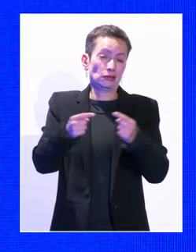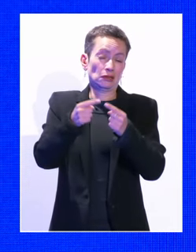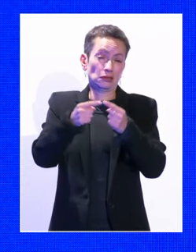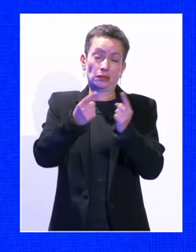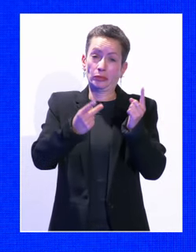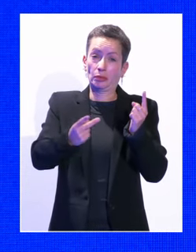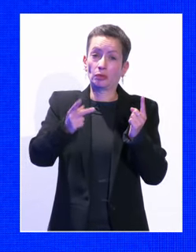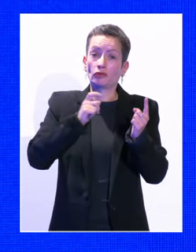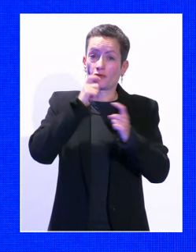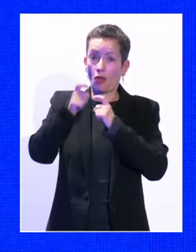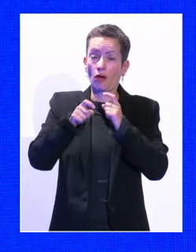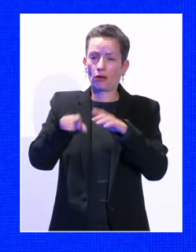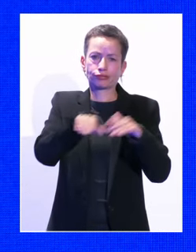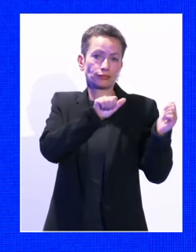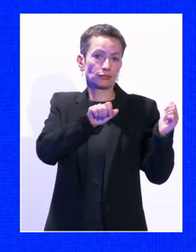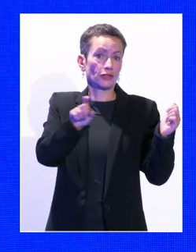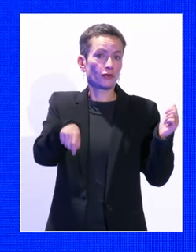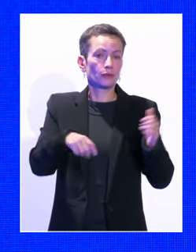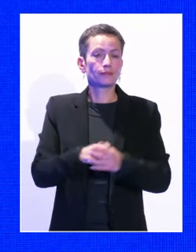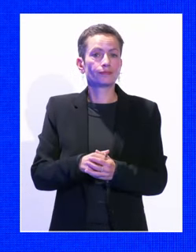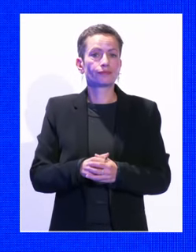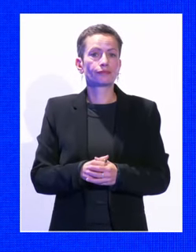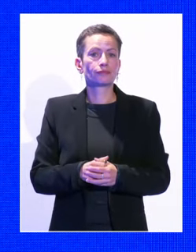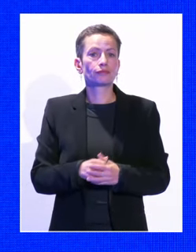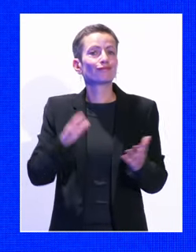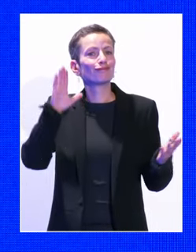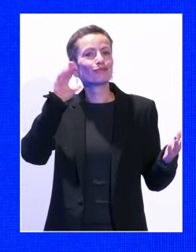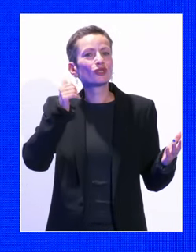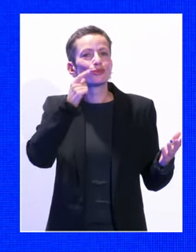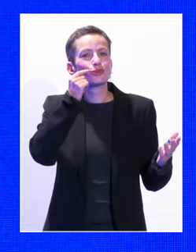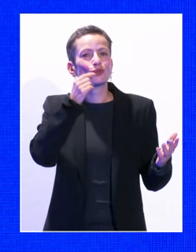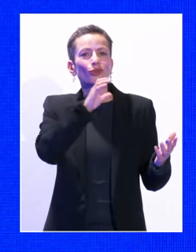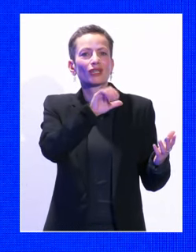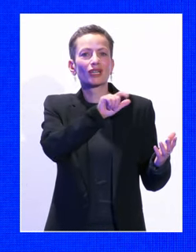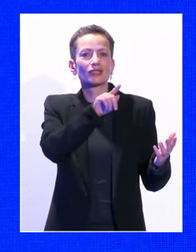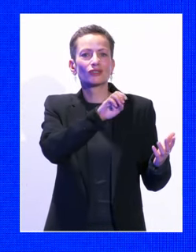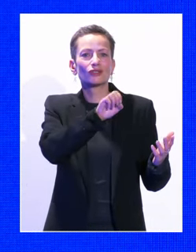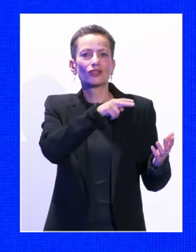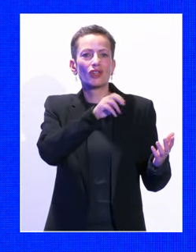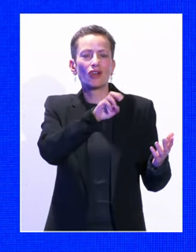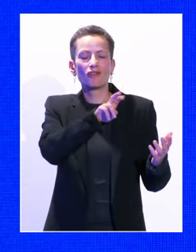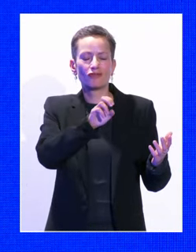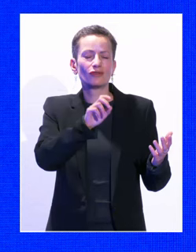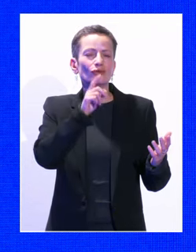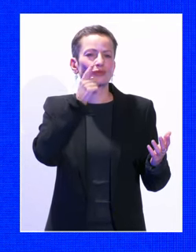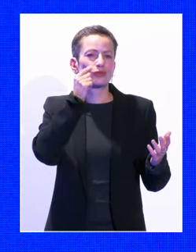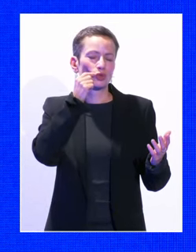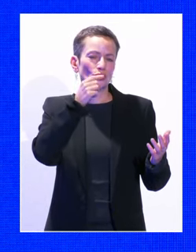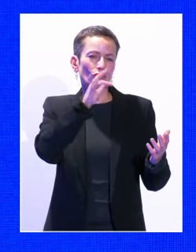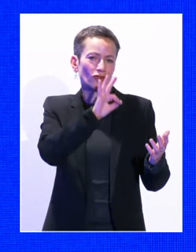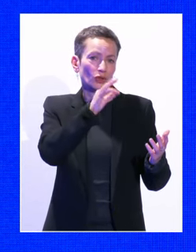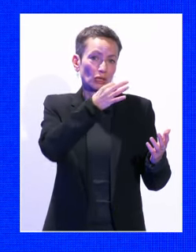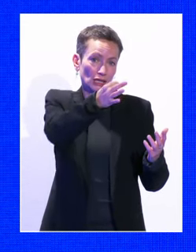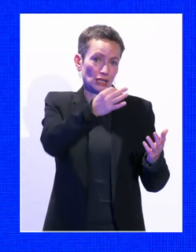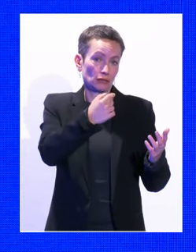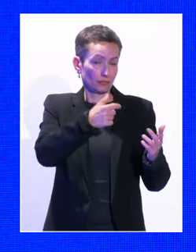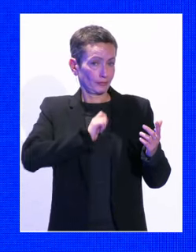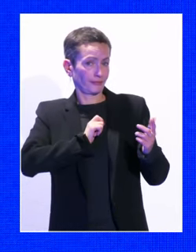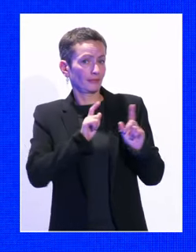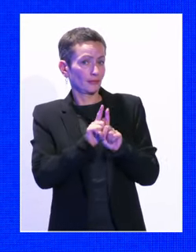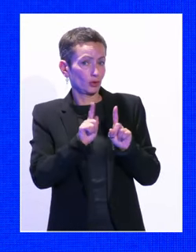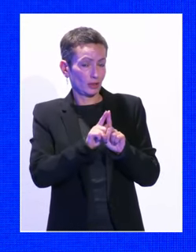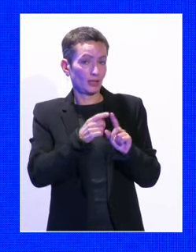violents. Et voilà pourquoi, Bernard Cazeneuve l'a dit et Marc Fesneau l'a dit, je le dis à mon tour,